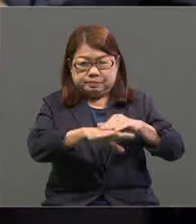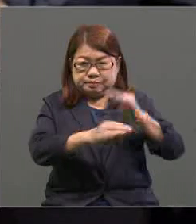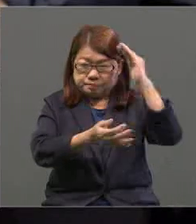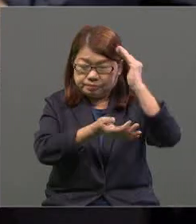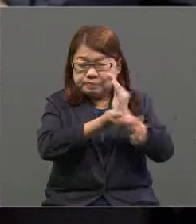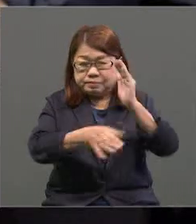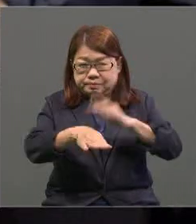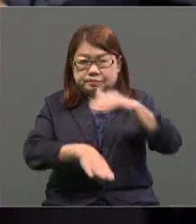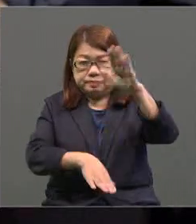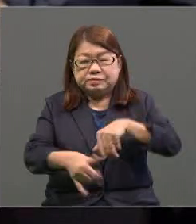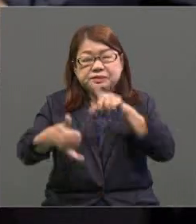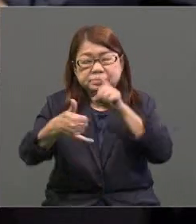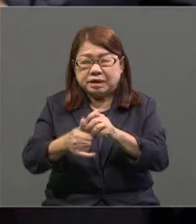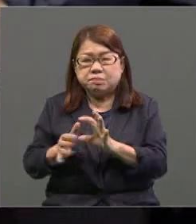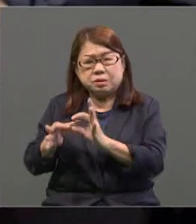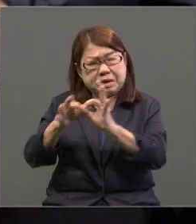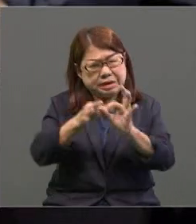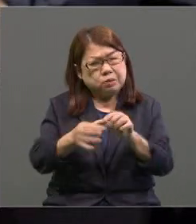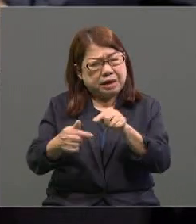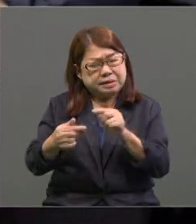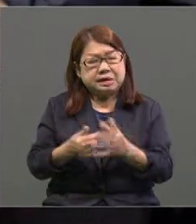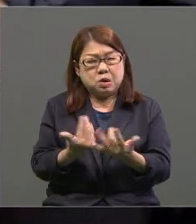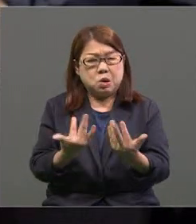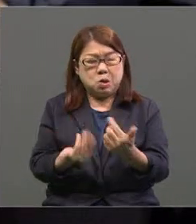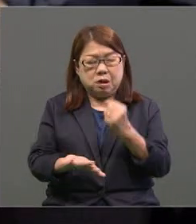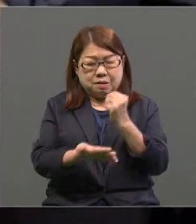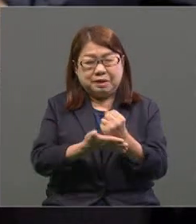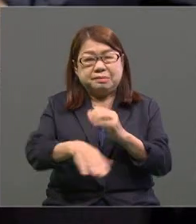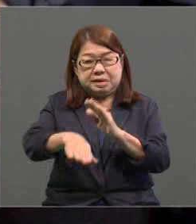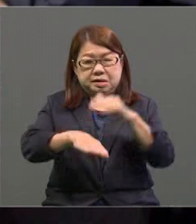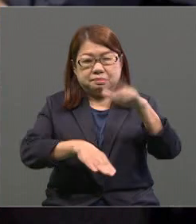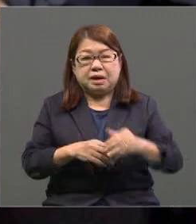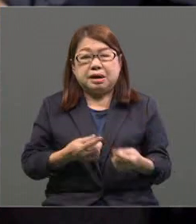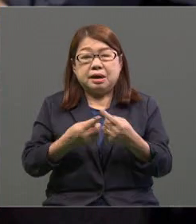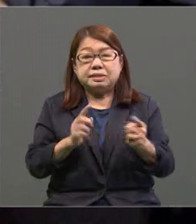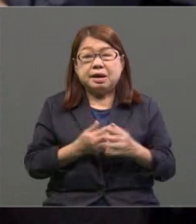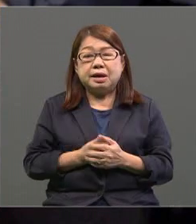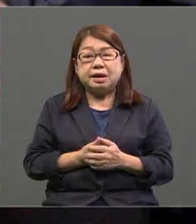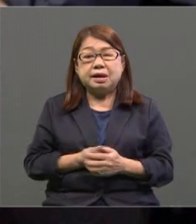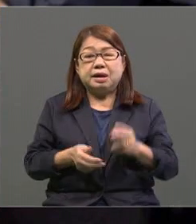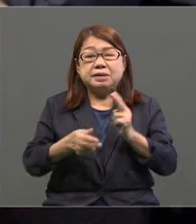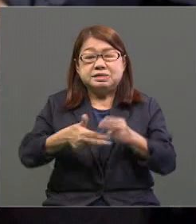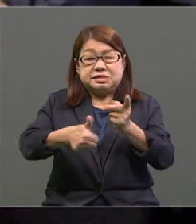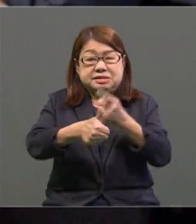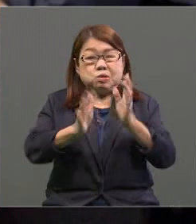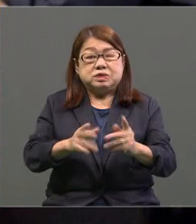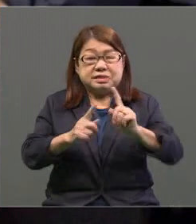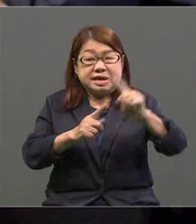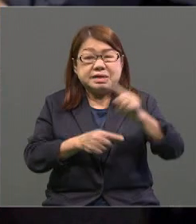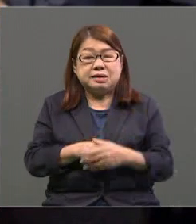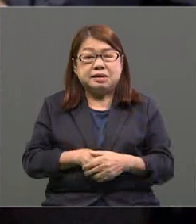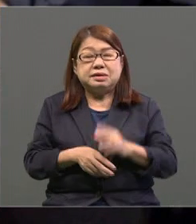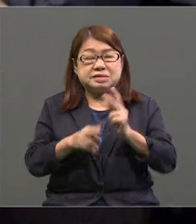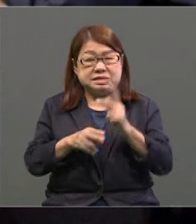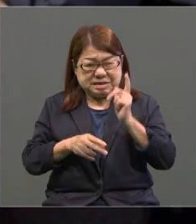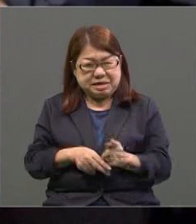คำเพราะว่าเขาเจอความเชื่อมโยงคาดว่าหมายเรียกจะออกได้เร็วๆนี้ส่วนบิ๊กเลยนะครับบิ๊กเนี่ยนะฮะชื่อจริง